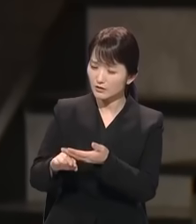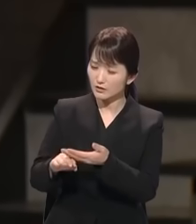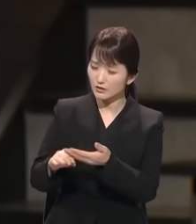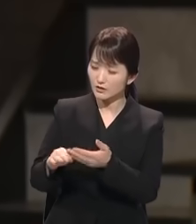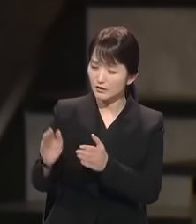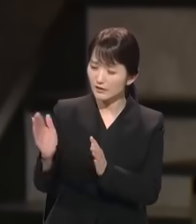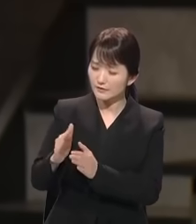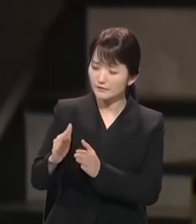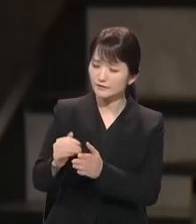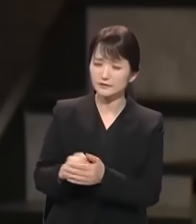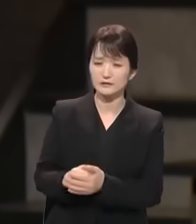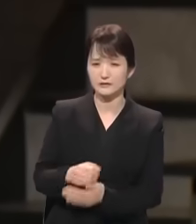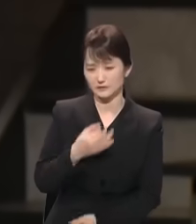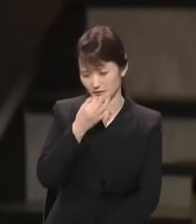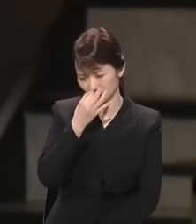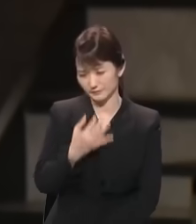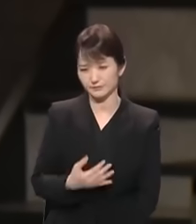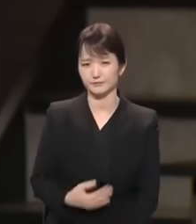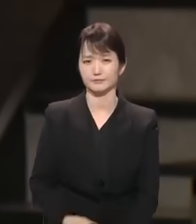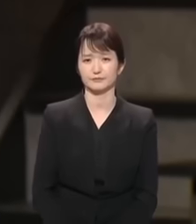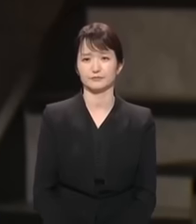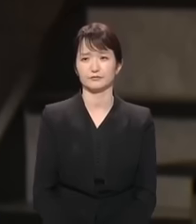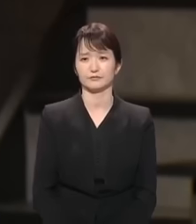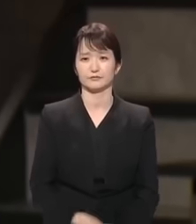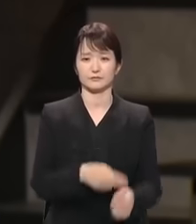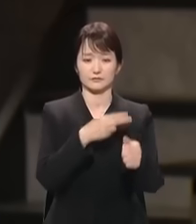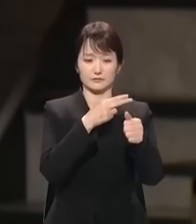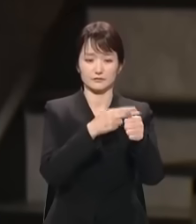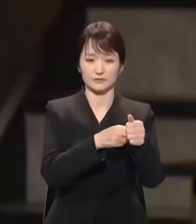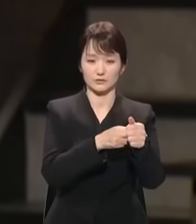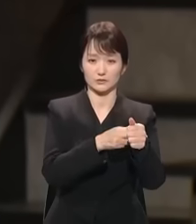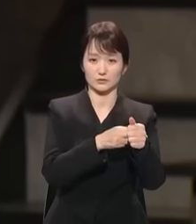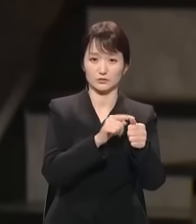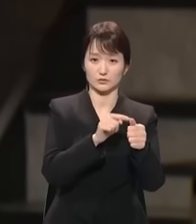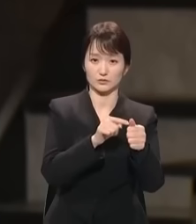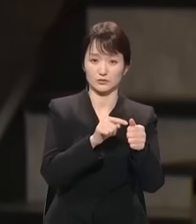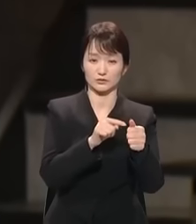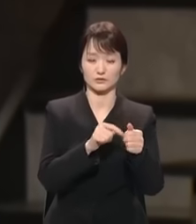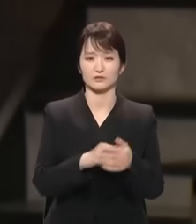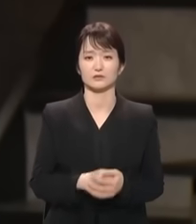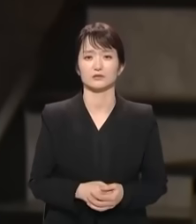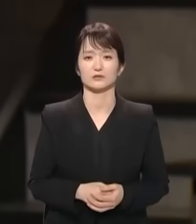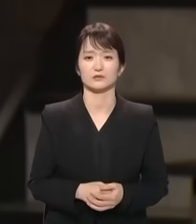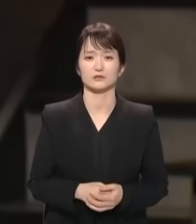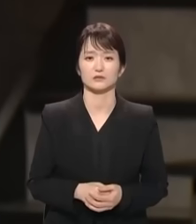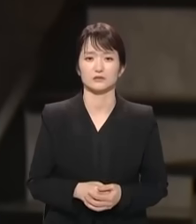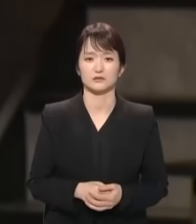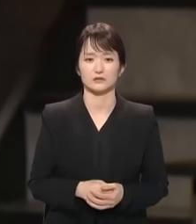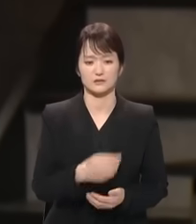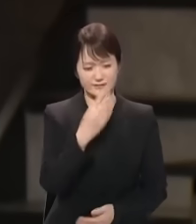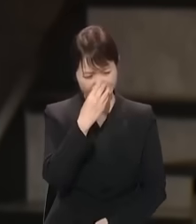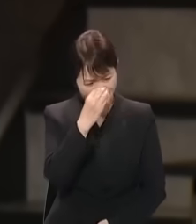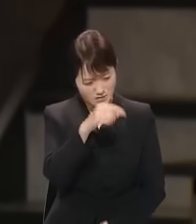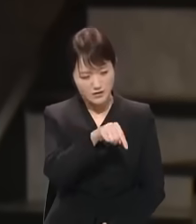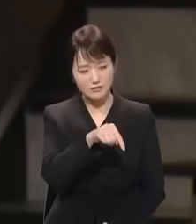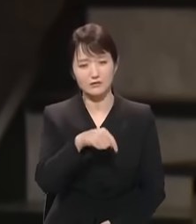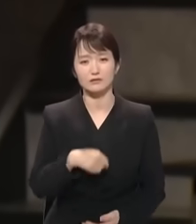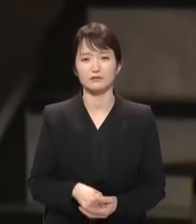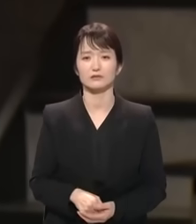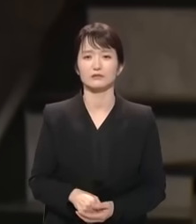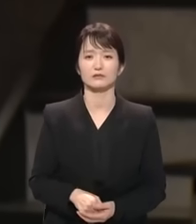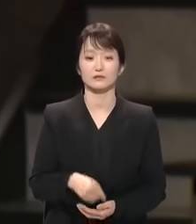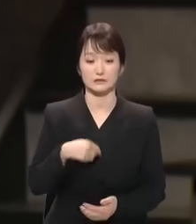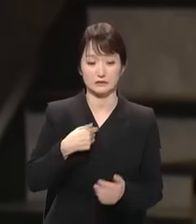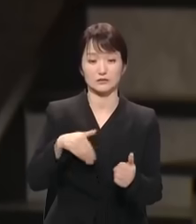한다면 사실이 그이 교수 개인의 어떤 그 지나친 교만함 이런 것들이 결국 자기와 그리고